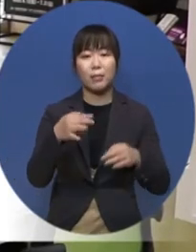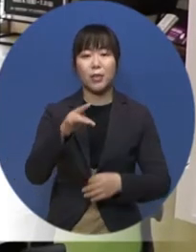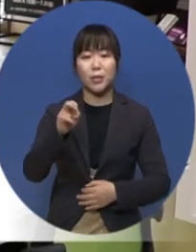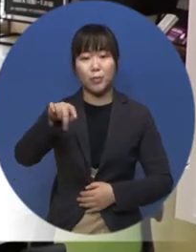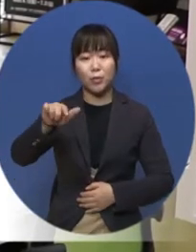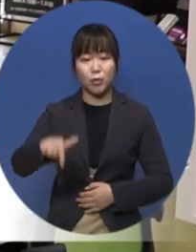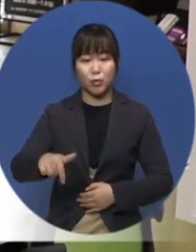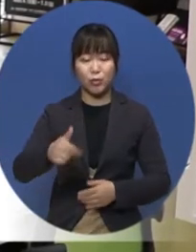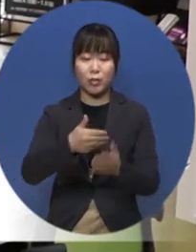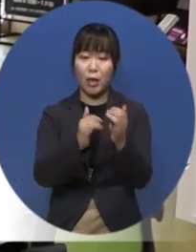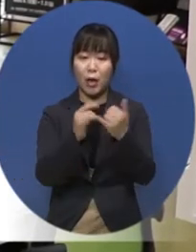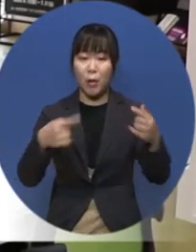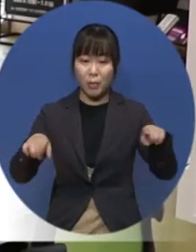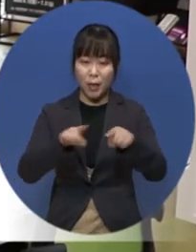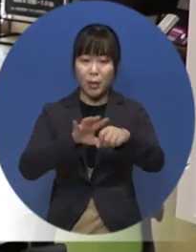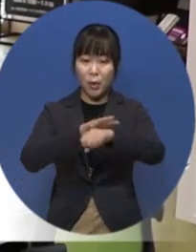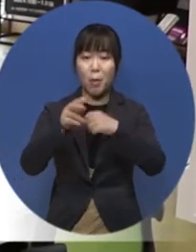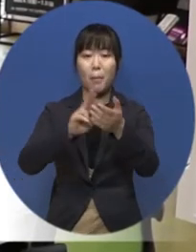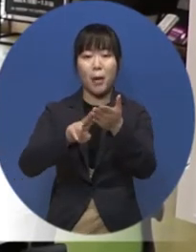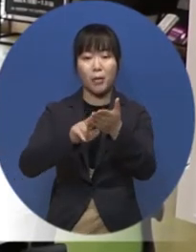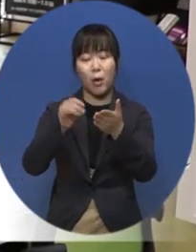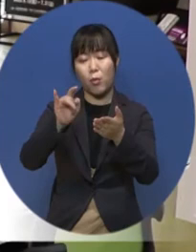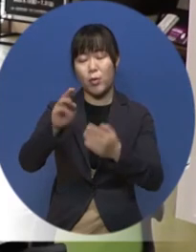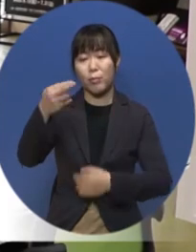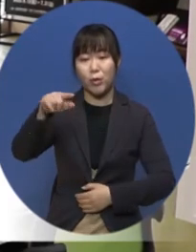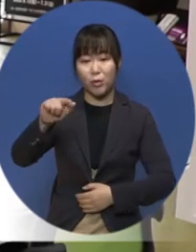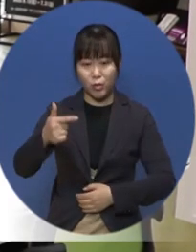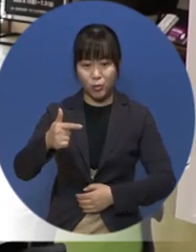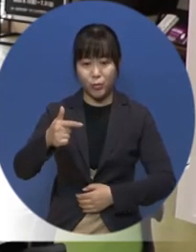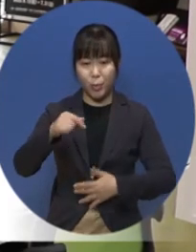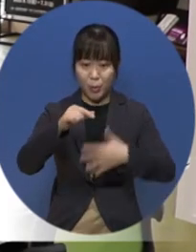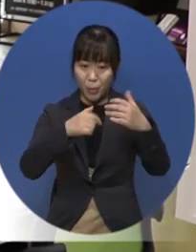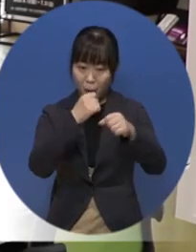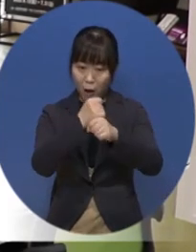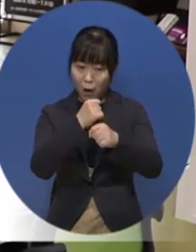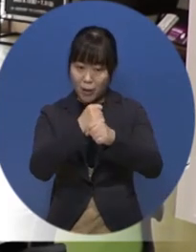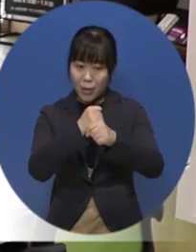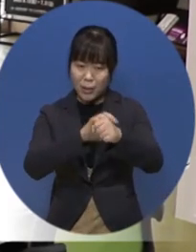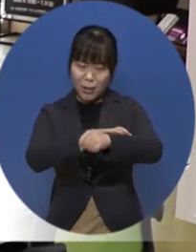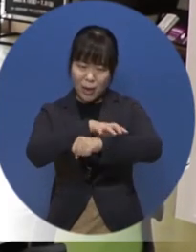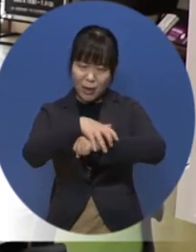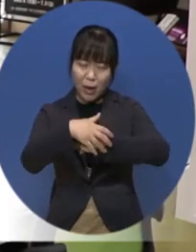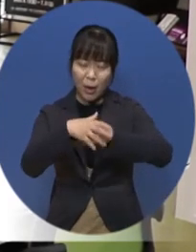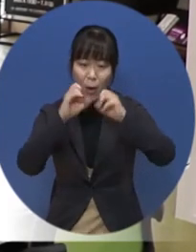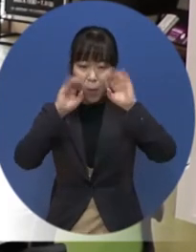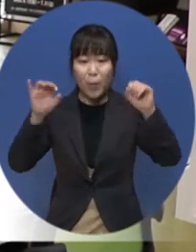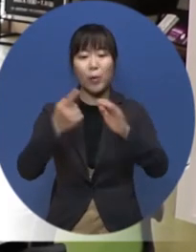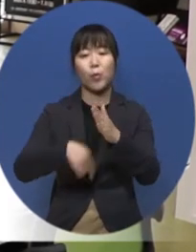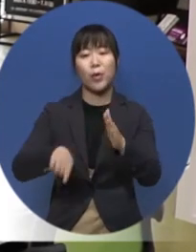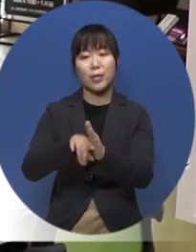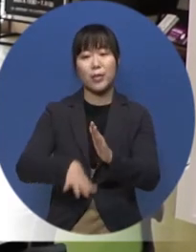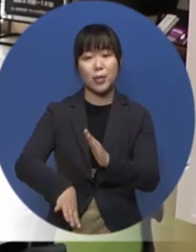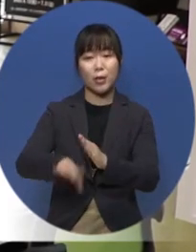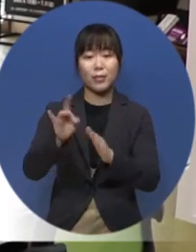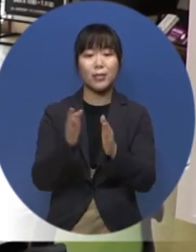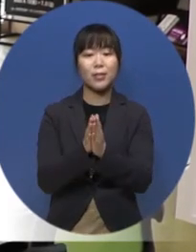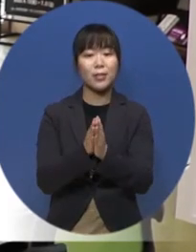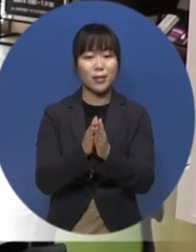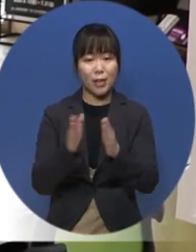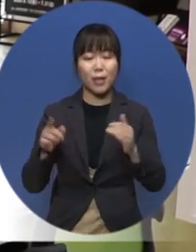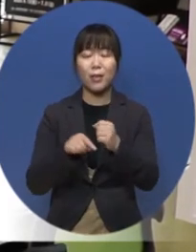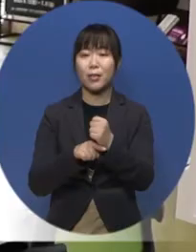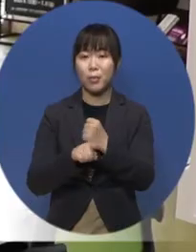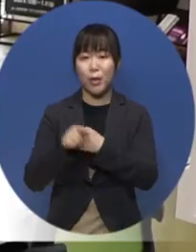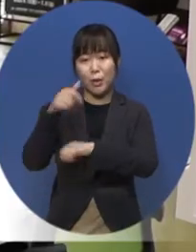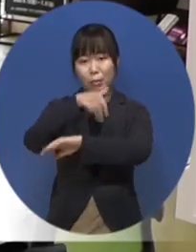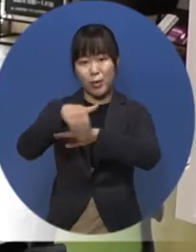함께 글로벌 만화 예쁜 콘텐츠로 발굴하여 전세계에 알리기 위한 첫 걸음을 떼는 의미로